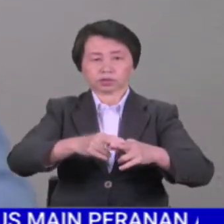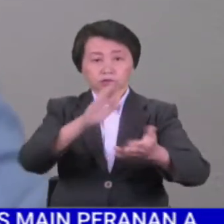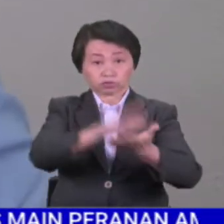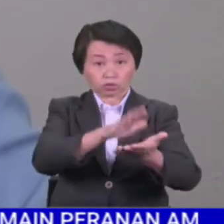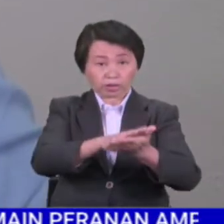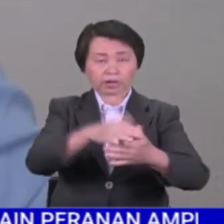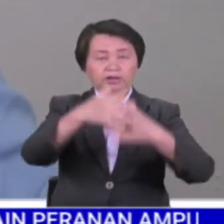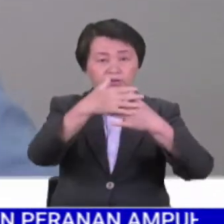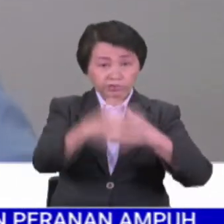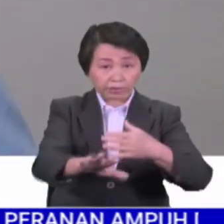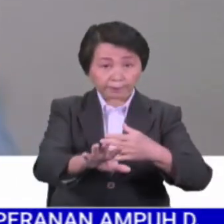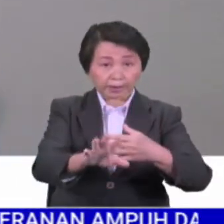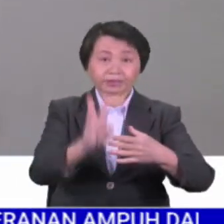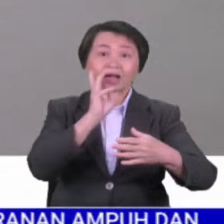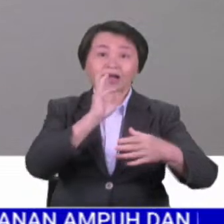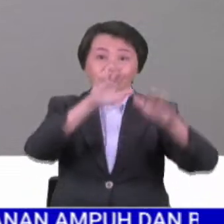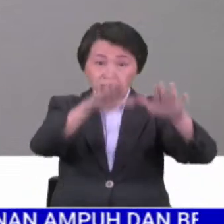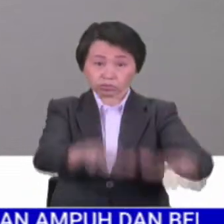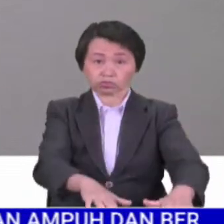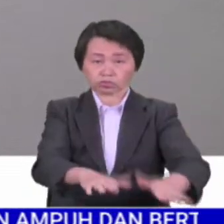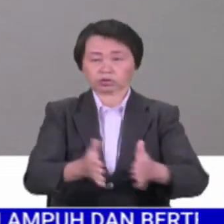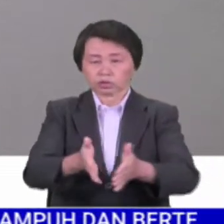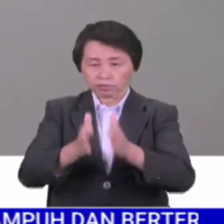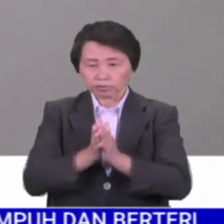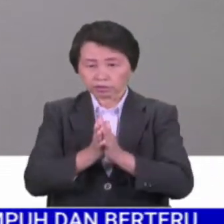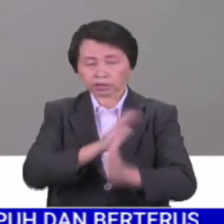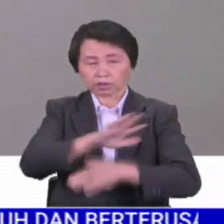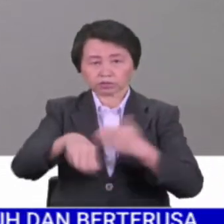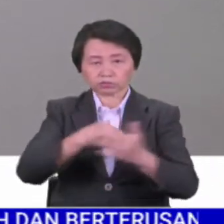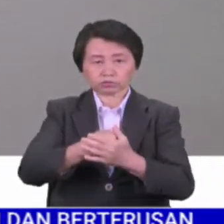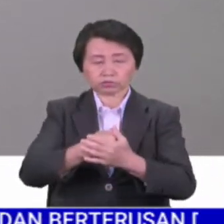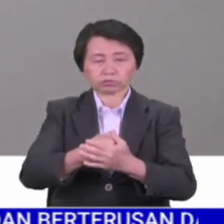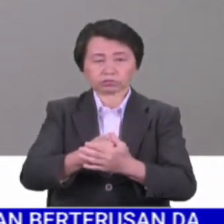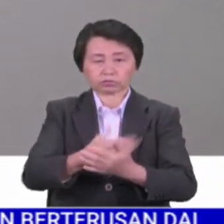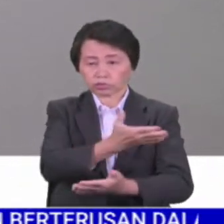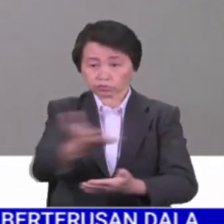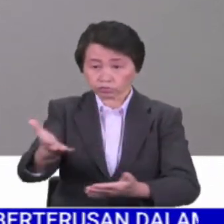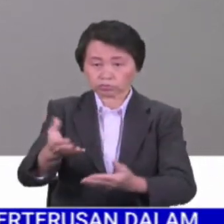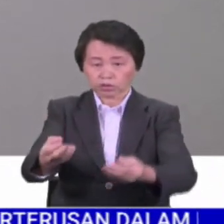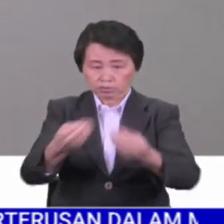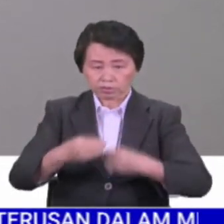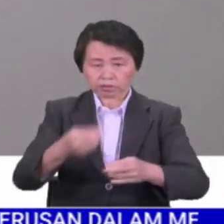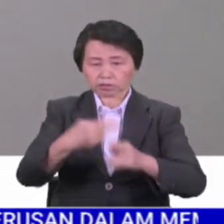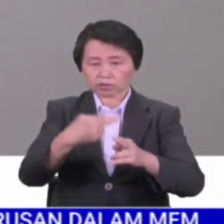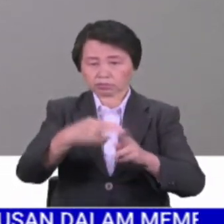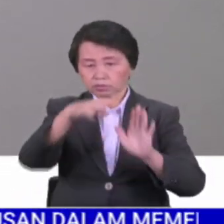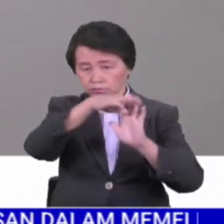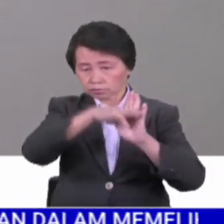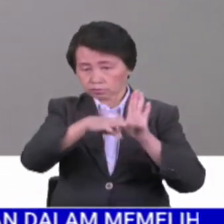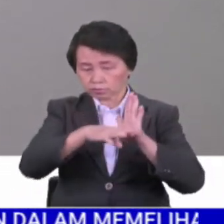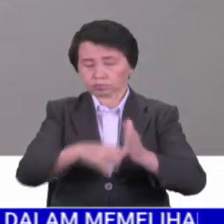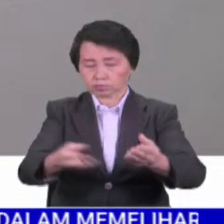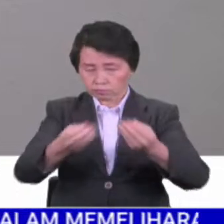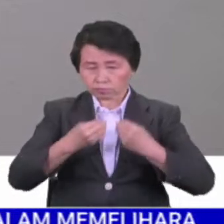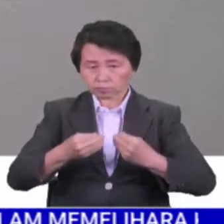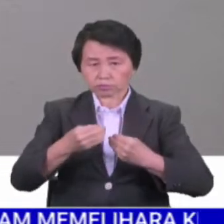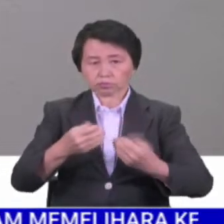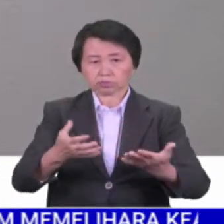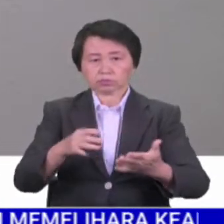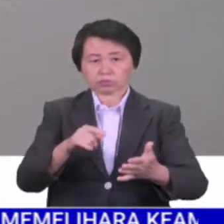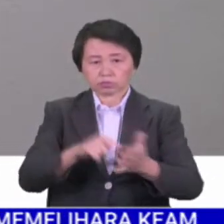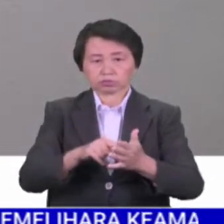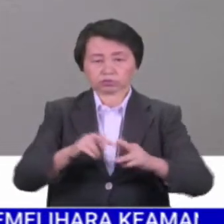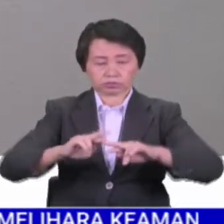Jadi kita akan minta kerjasama semua JPN dan PPD untuk menyediakan senarai sekolah-sekolah yang perlu diberikan perhatian pasca banjir,